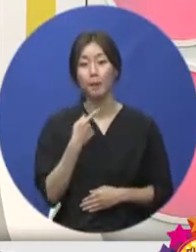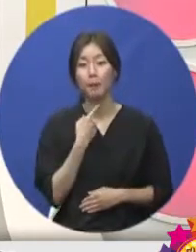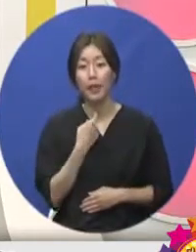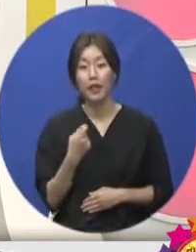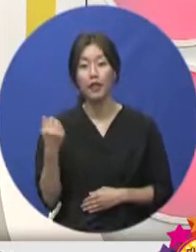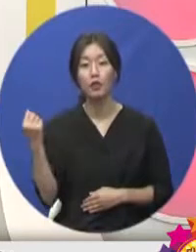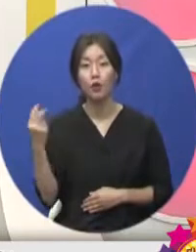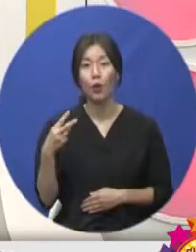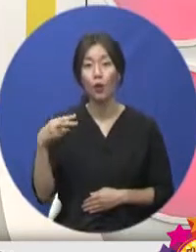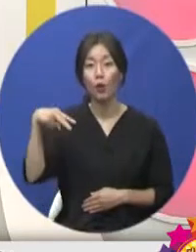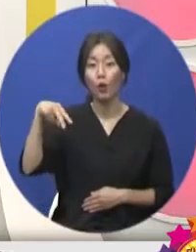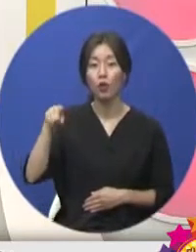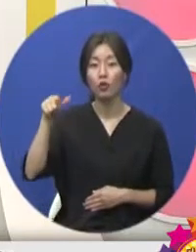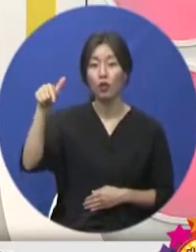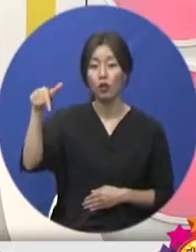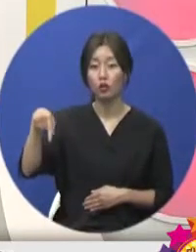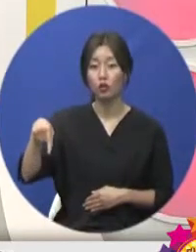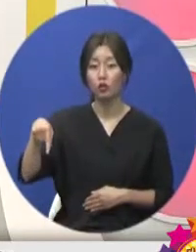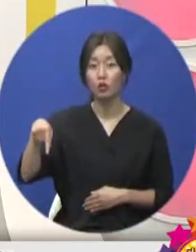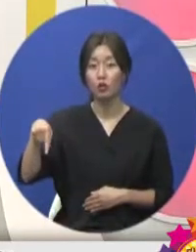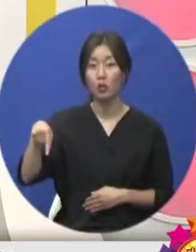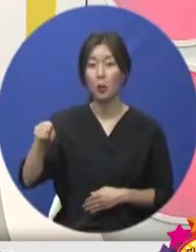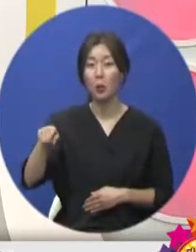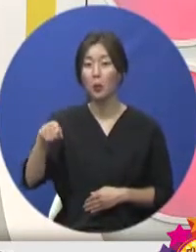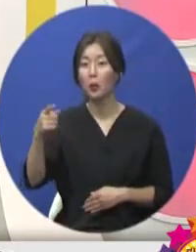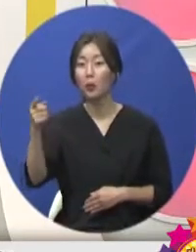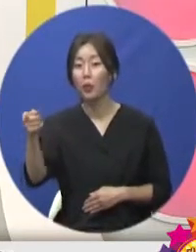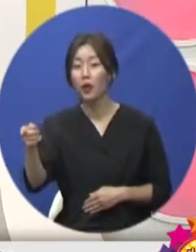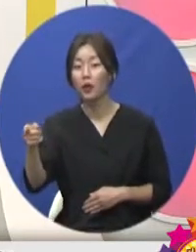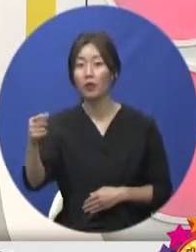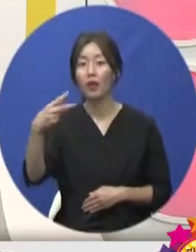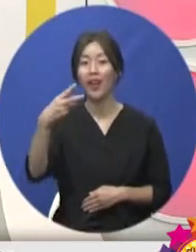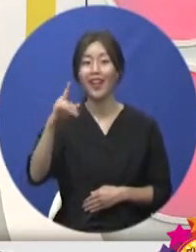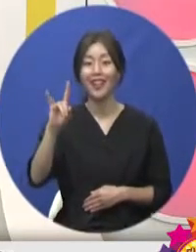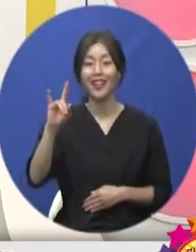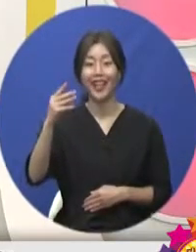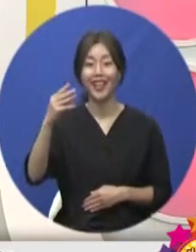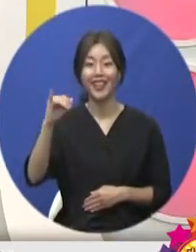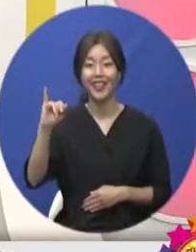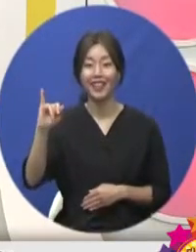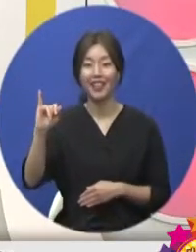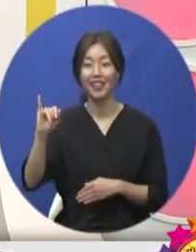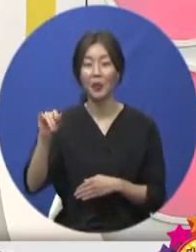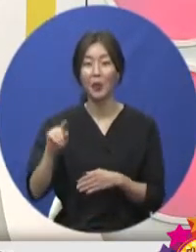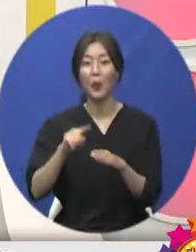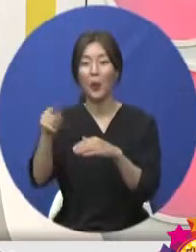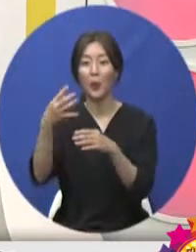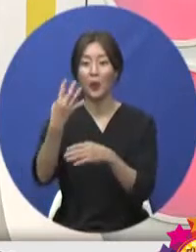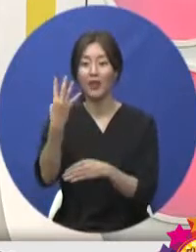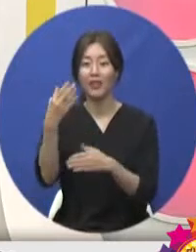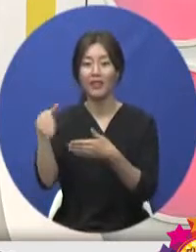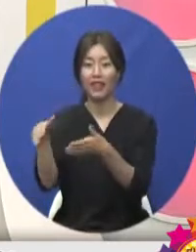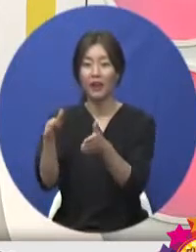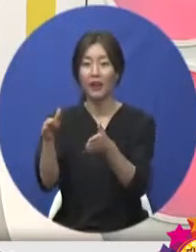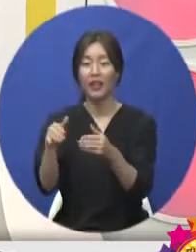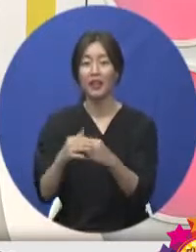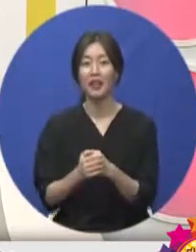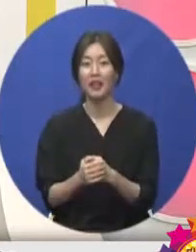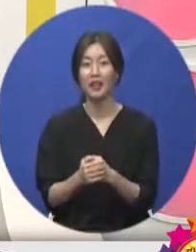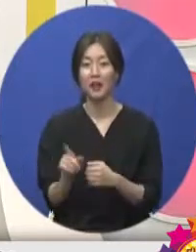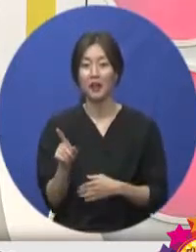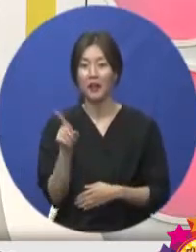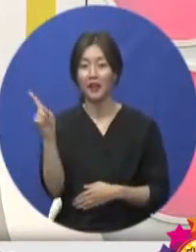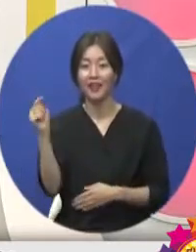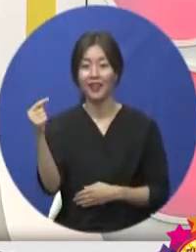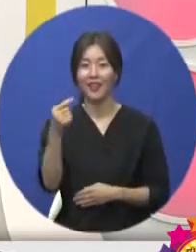서구 있죠 서구 아버님. 예, 서구. 예. 서구 그 대티턴을 넘어서 저 사거리. 아 사거리 예. 예. 예 사거리 거기 하당 가고 여기로